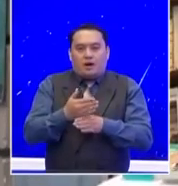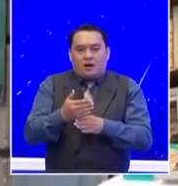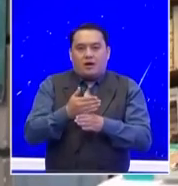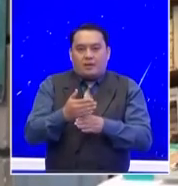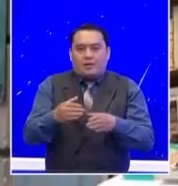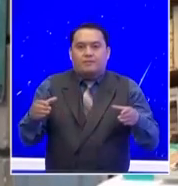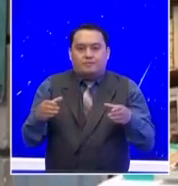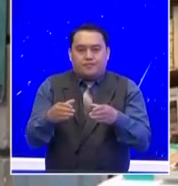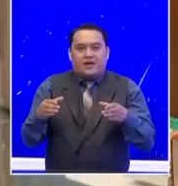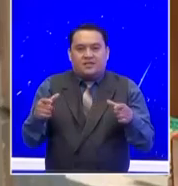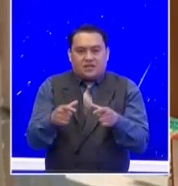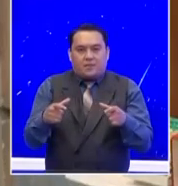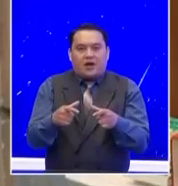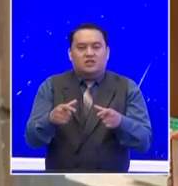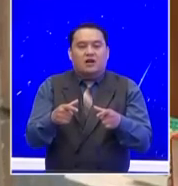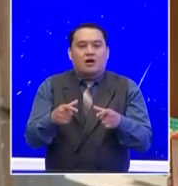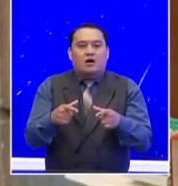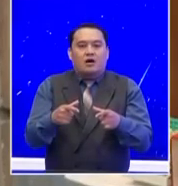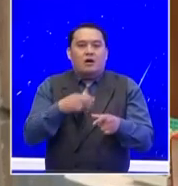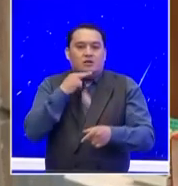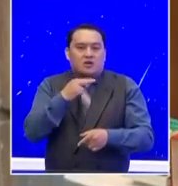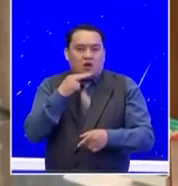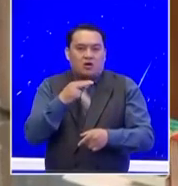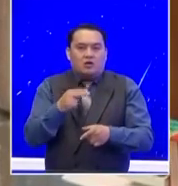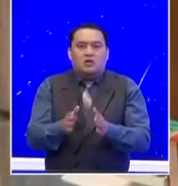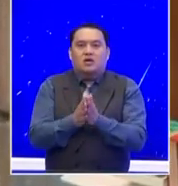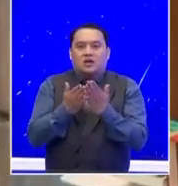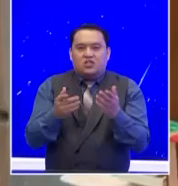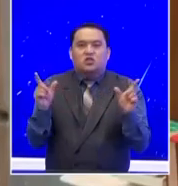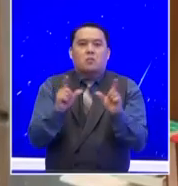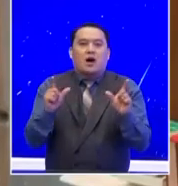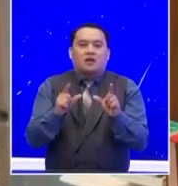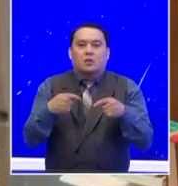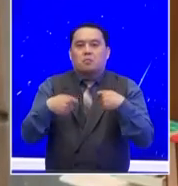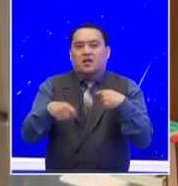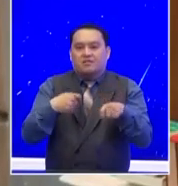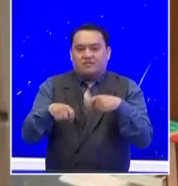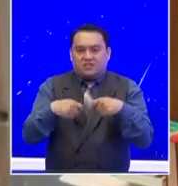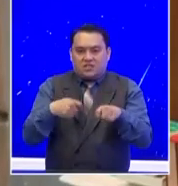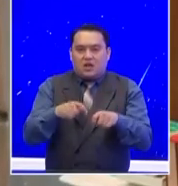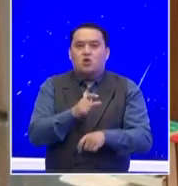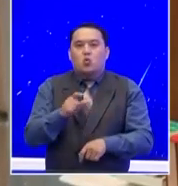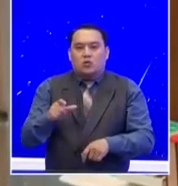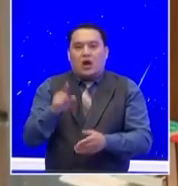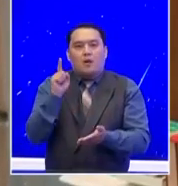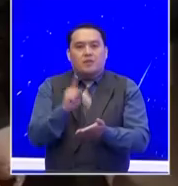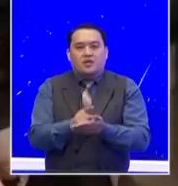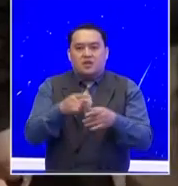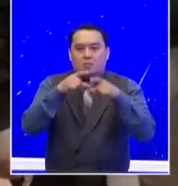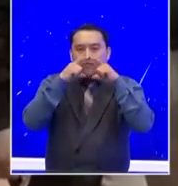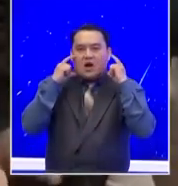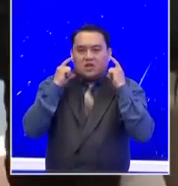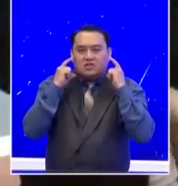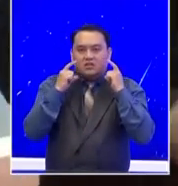меры снимают постепенно и осторожно. Уже начали работать книжные магазины. Продавцы, так же как и посетители, обязаны носить